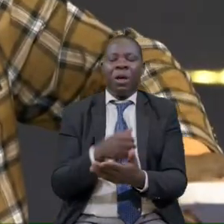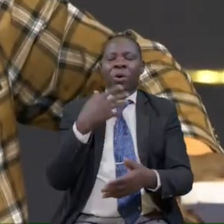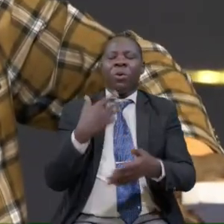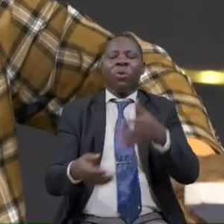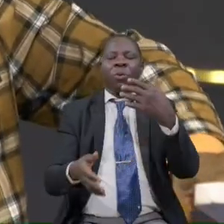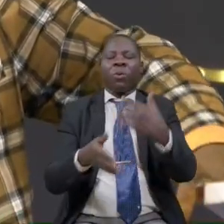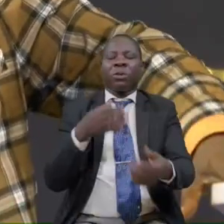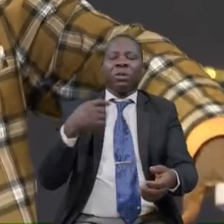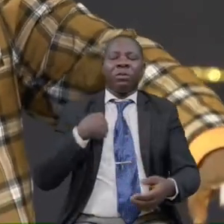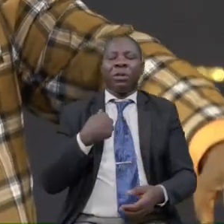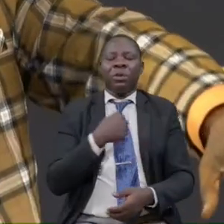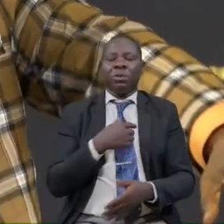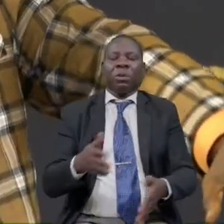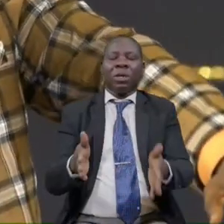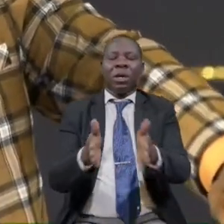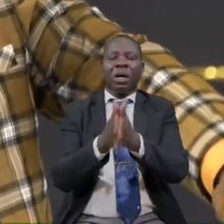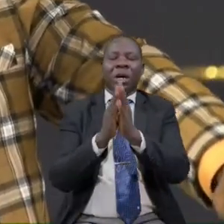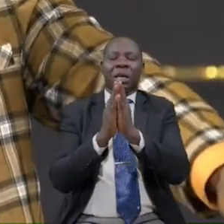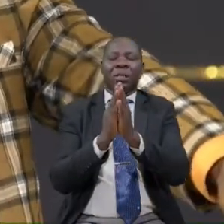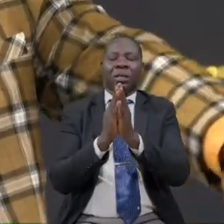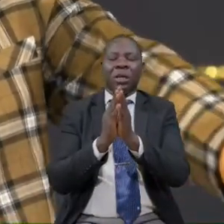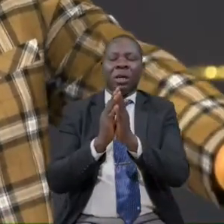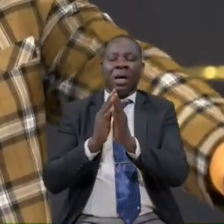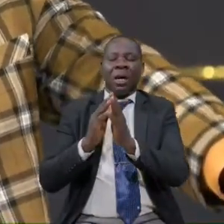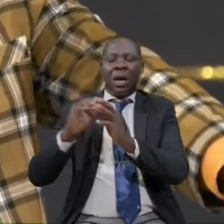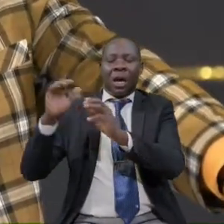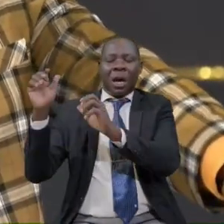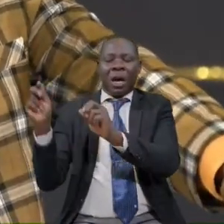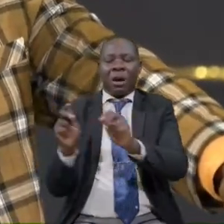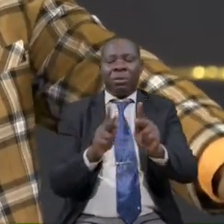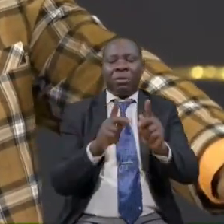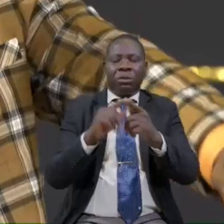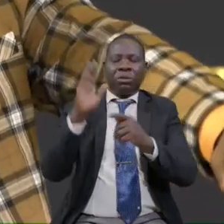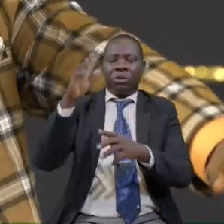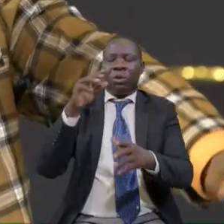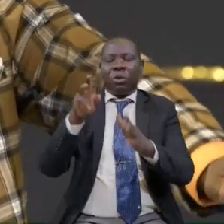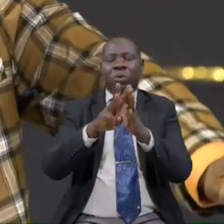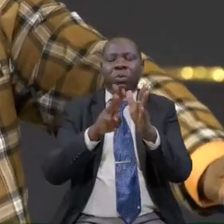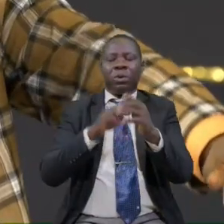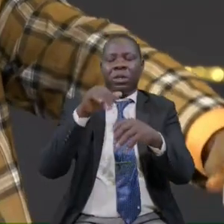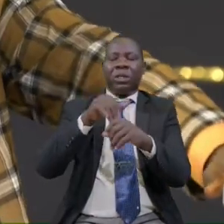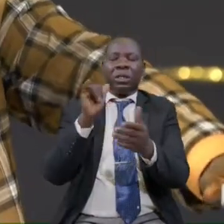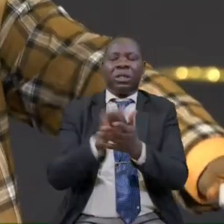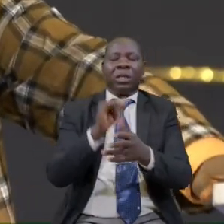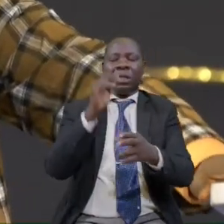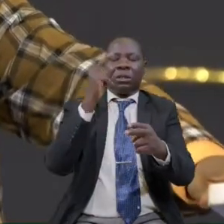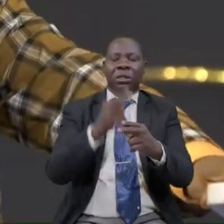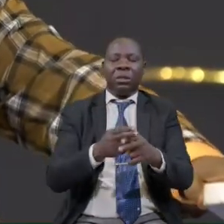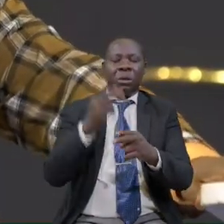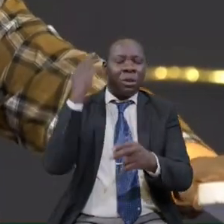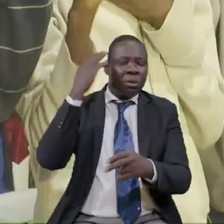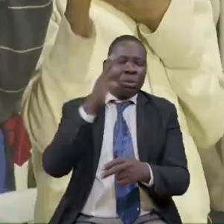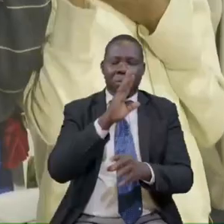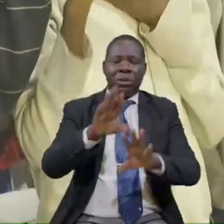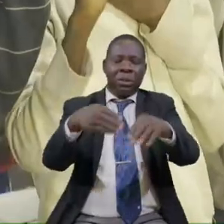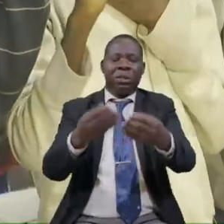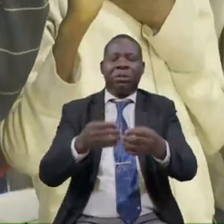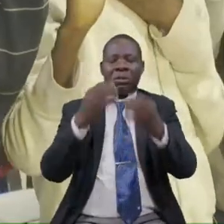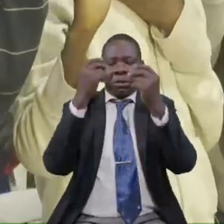quel que soit ce que nous demandons, selon ta volonté, en ce nom-là, nous sera